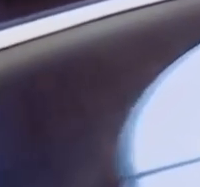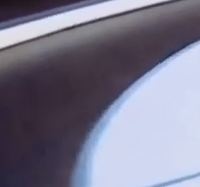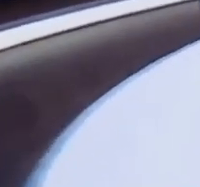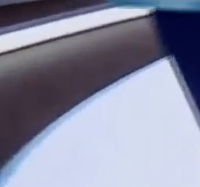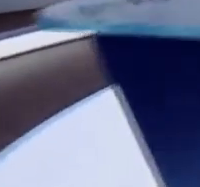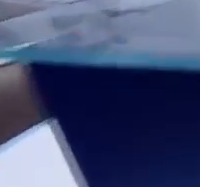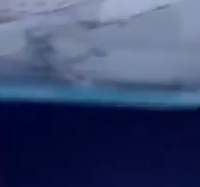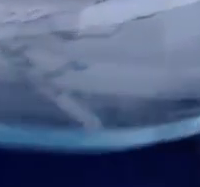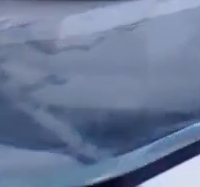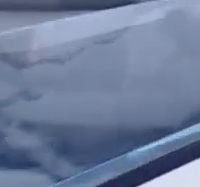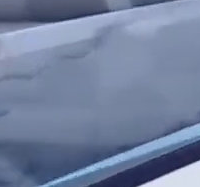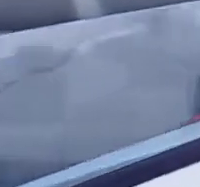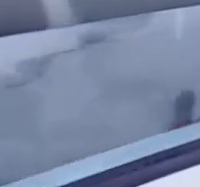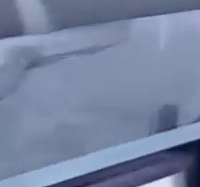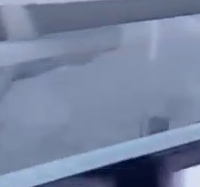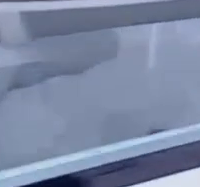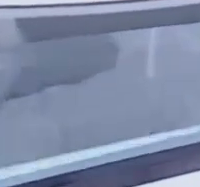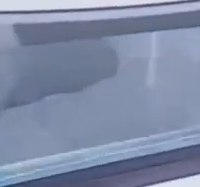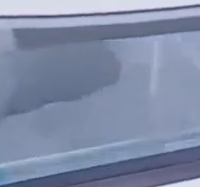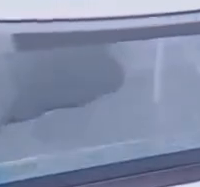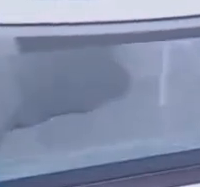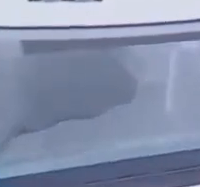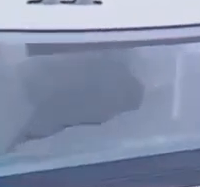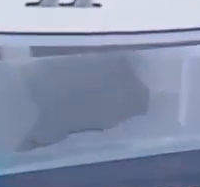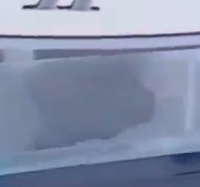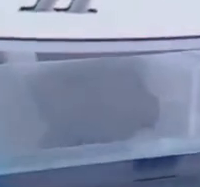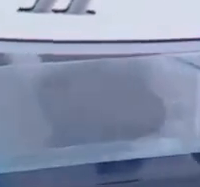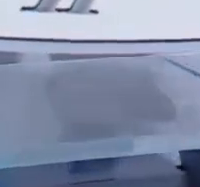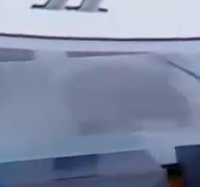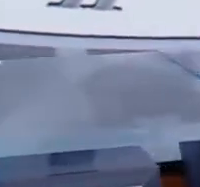გამარჯობა, უყურებთ საქართველოს პირველ არხს ეთერშია მოამბე 18 საათზე.